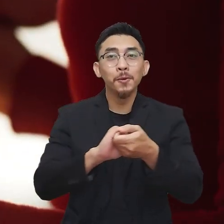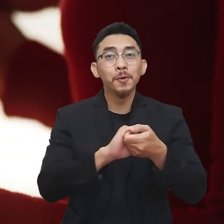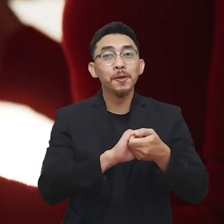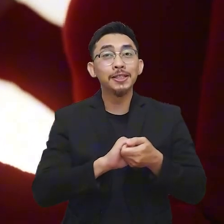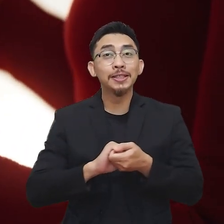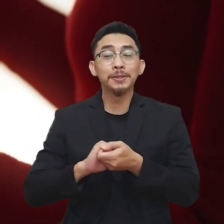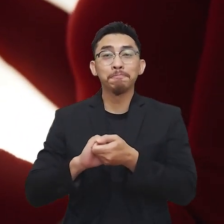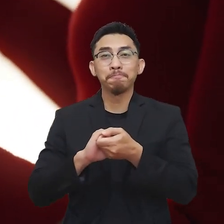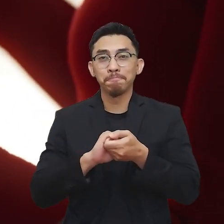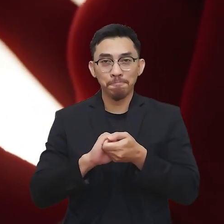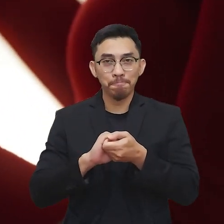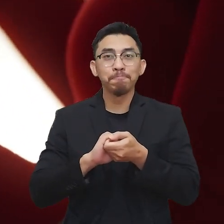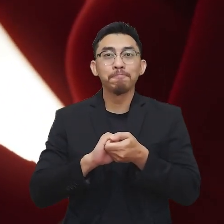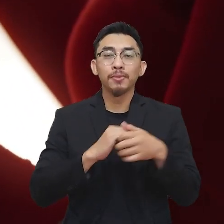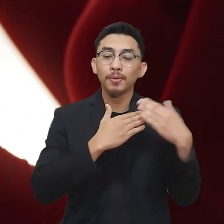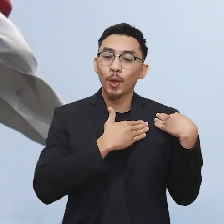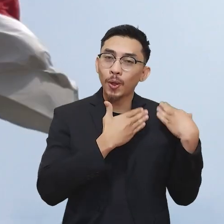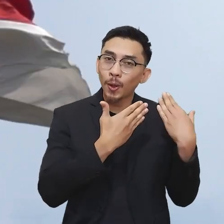harmonis,